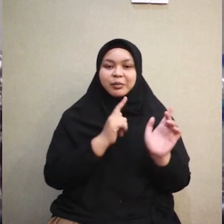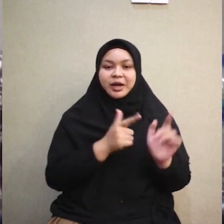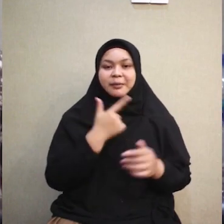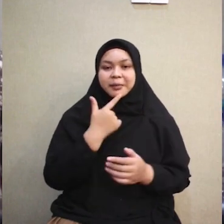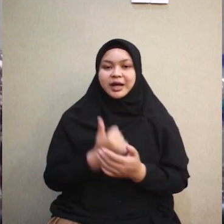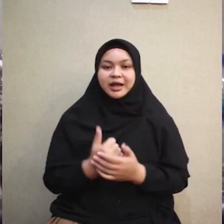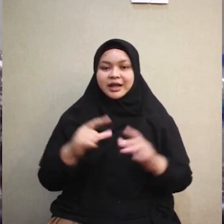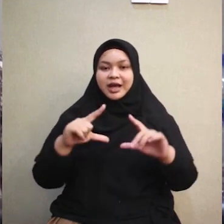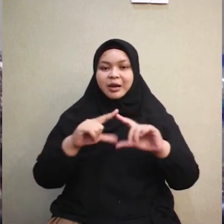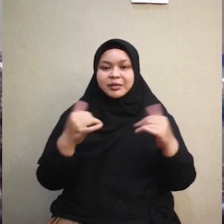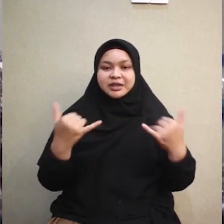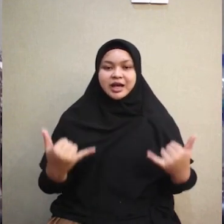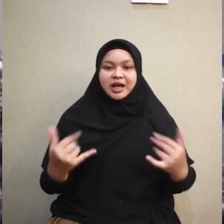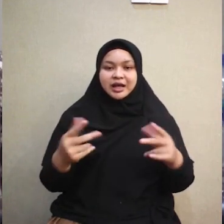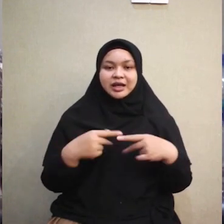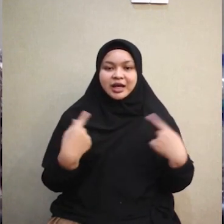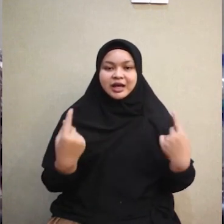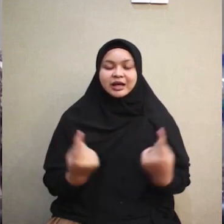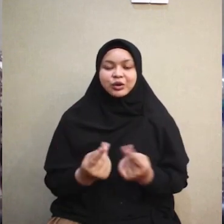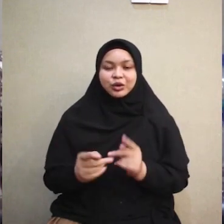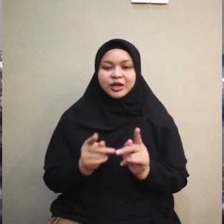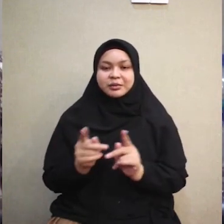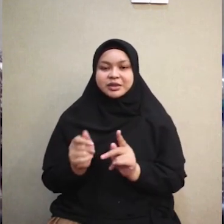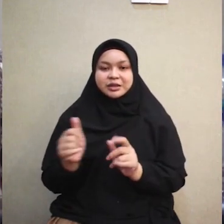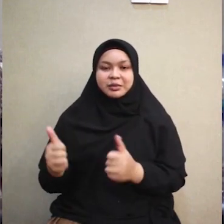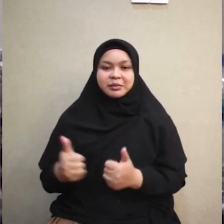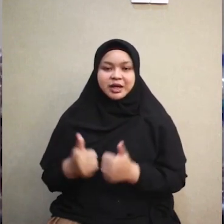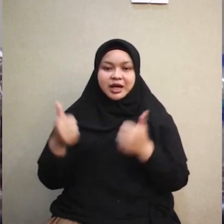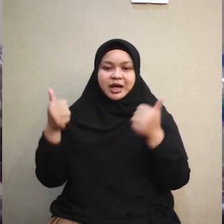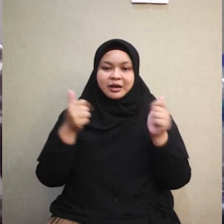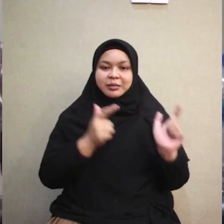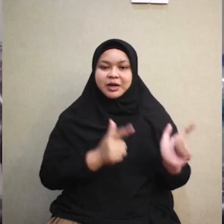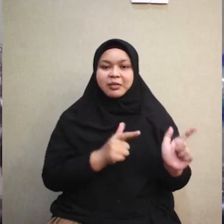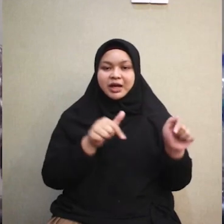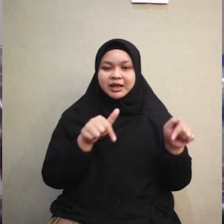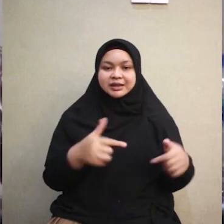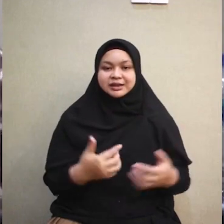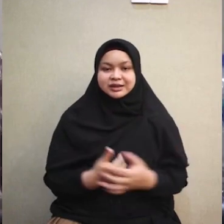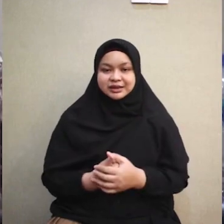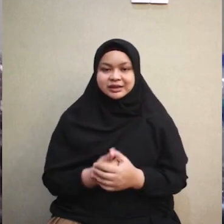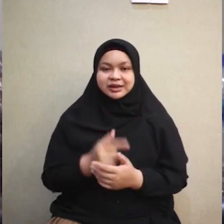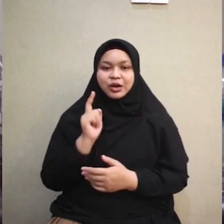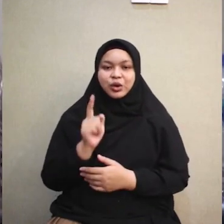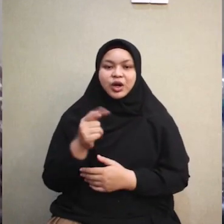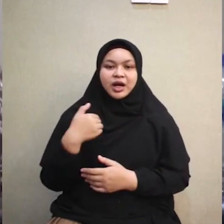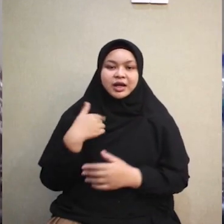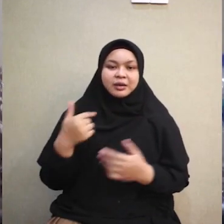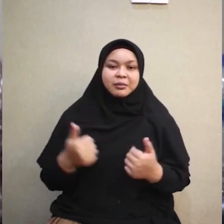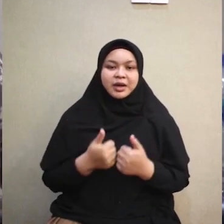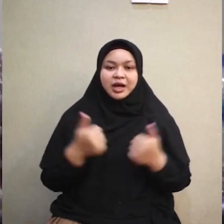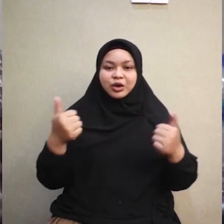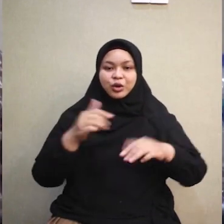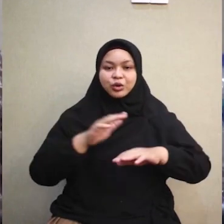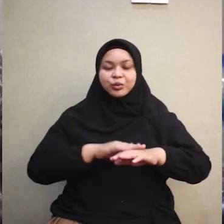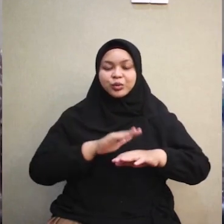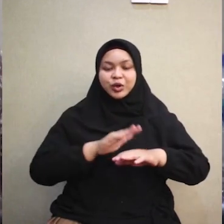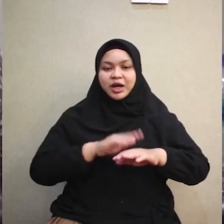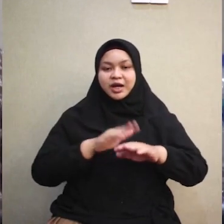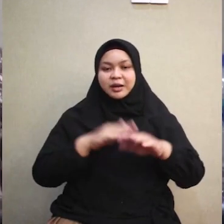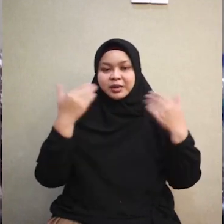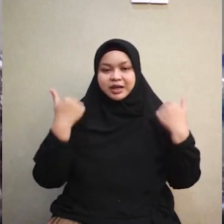sekarang ini dan kalau kita bisa memenangkan perang-perang ini maka akan akan baik buat peradaban manusia